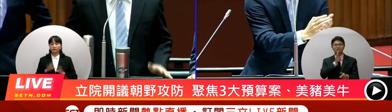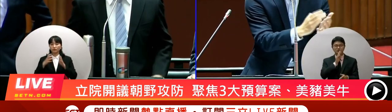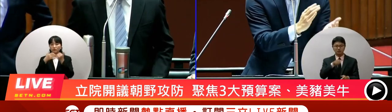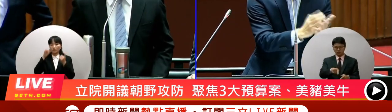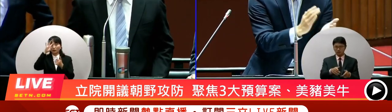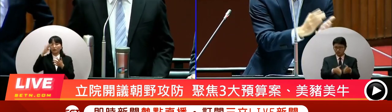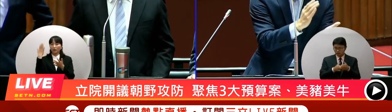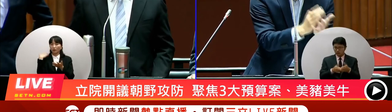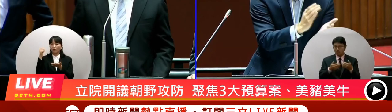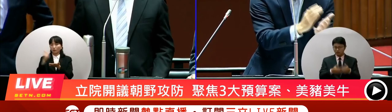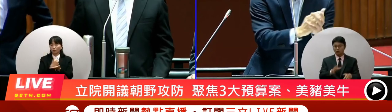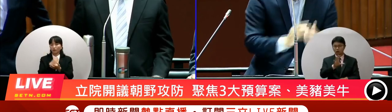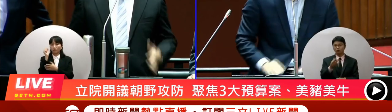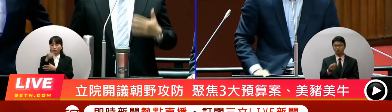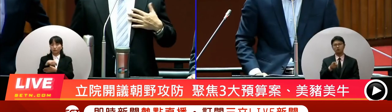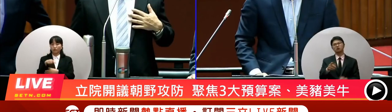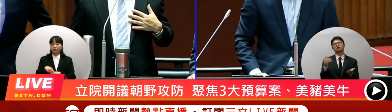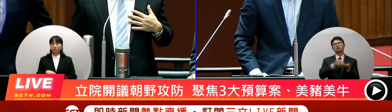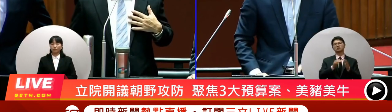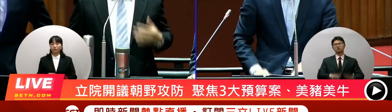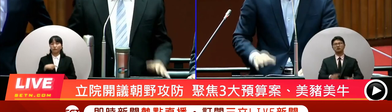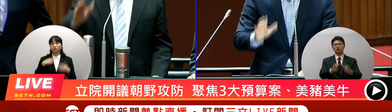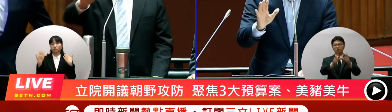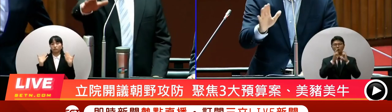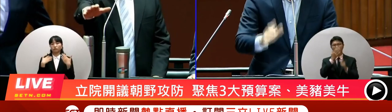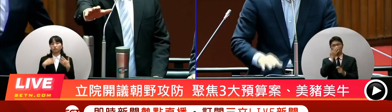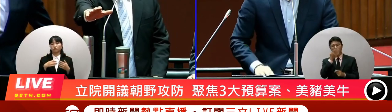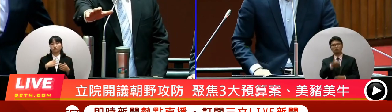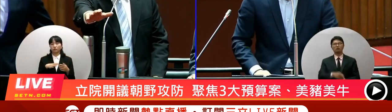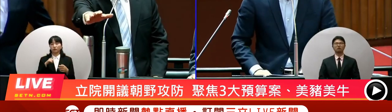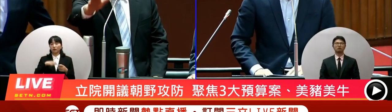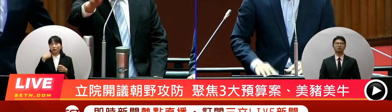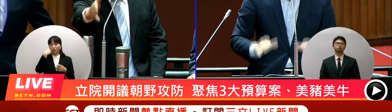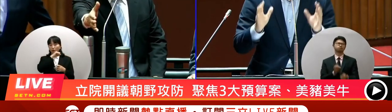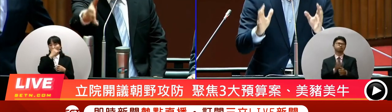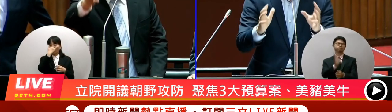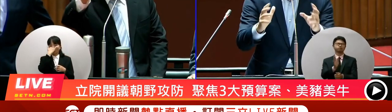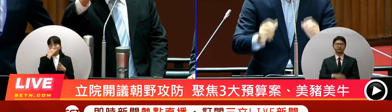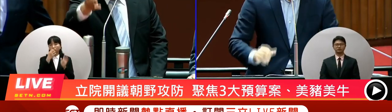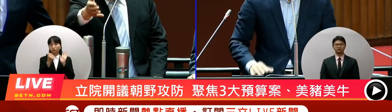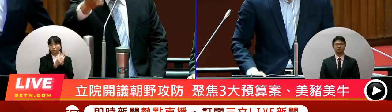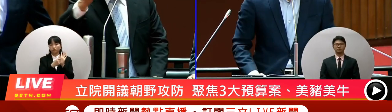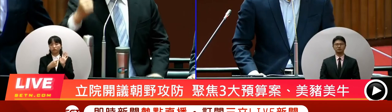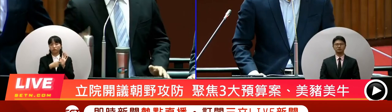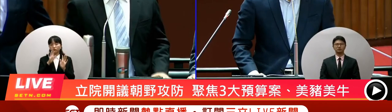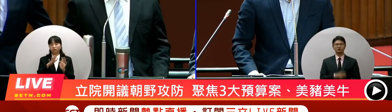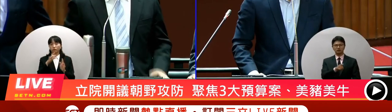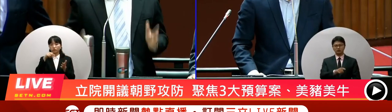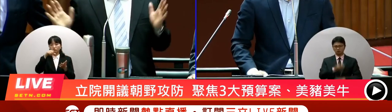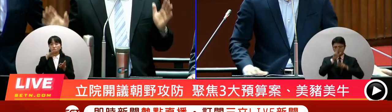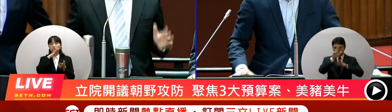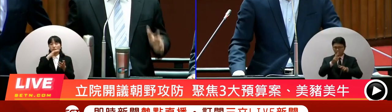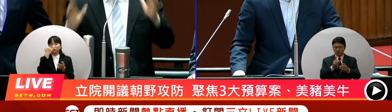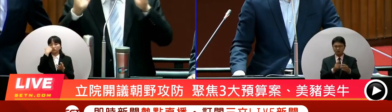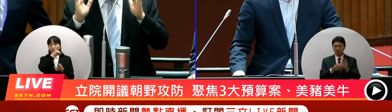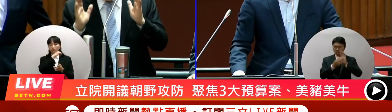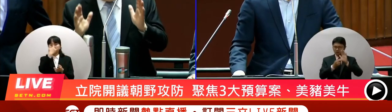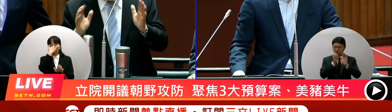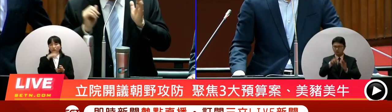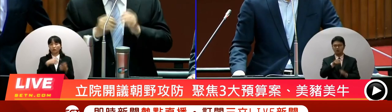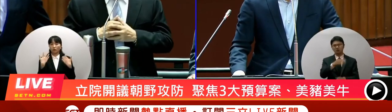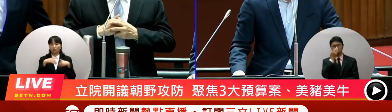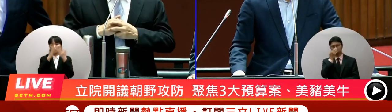进口 你到现在都不敢面对 我们清清楚楚 麦克潘 啊台湾猪就标售 不愿意诚实面对国人 台湾猪清清楚楚我们